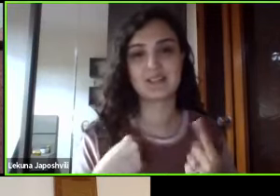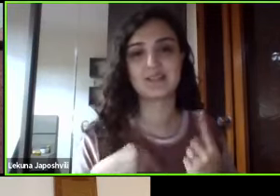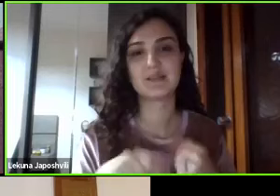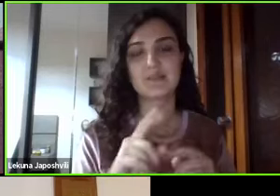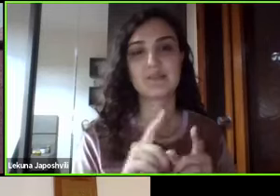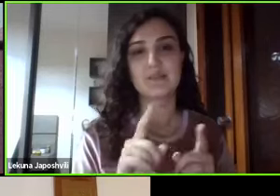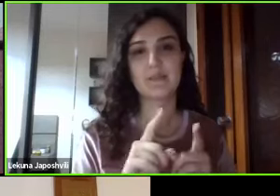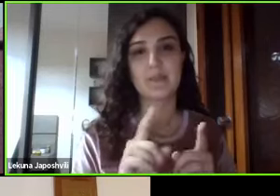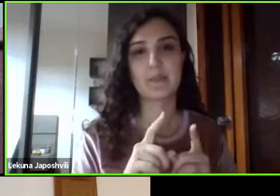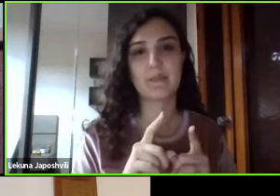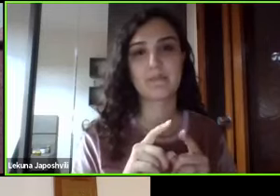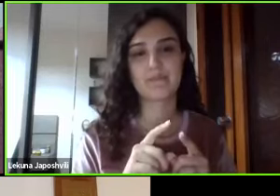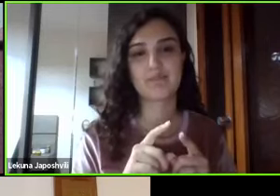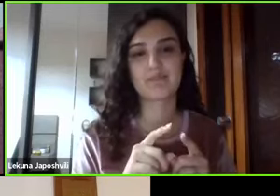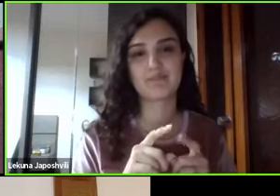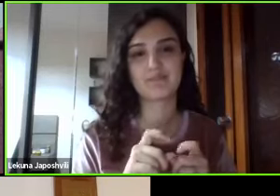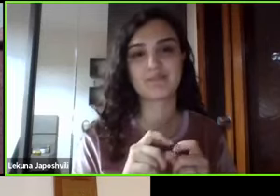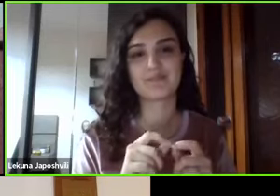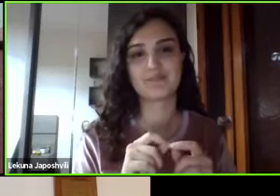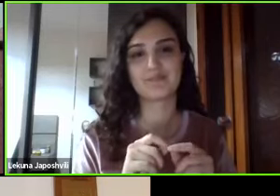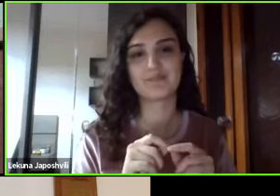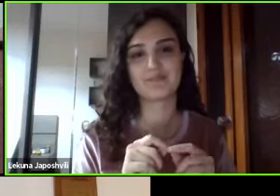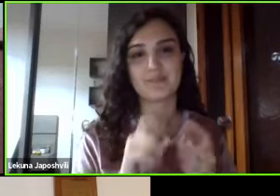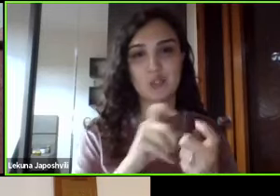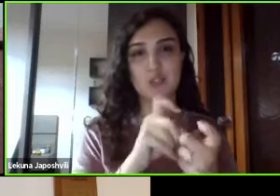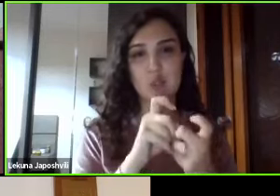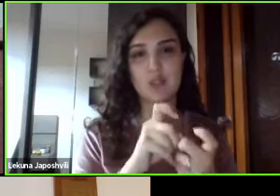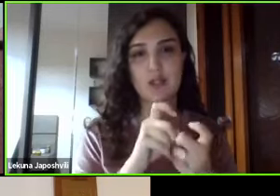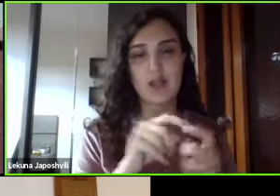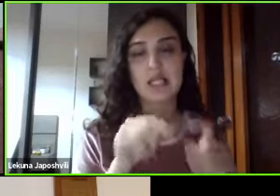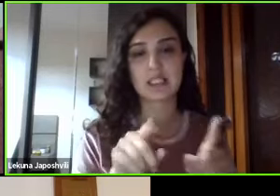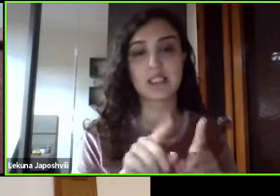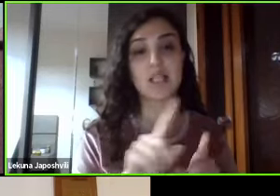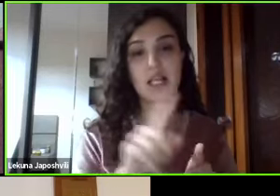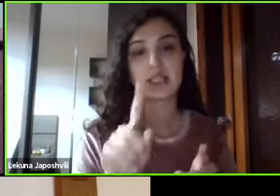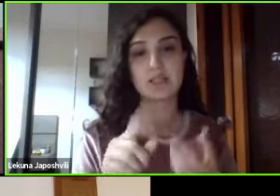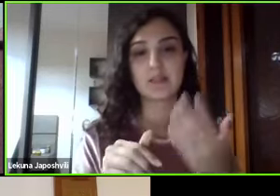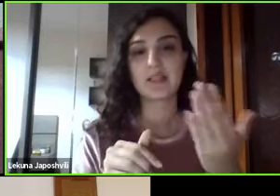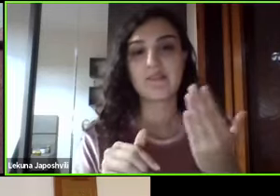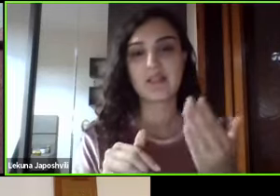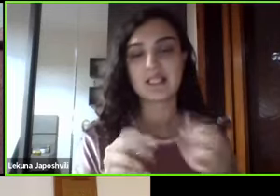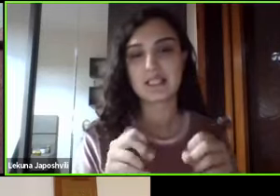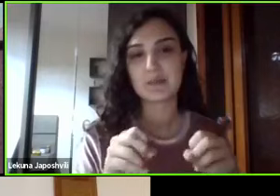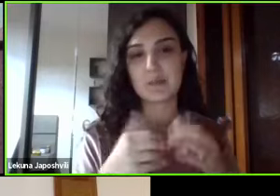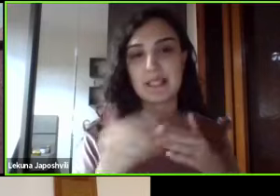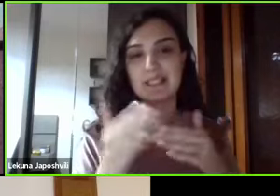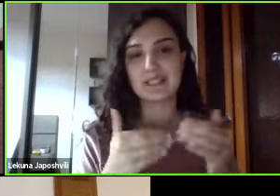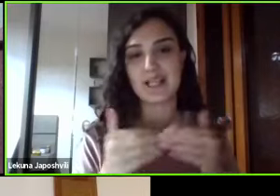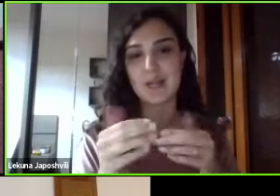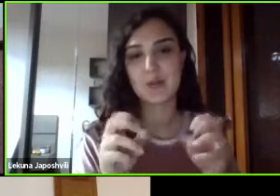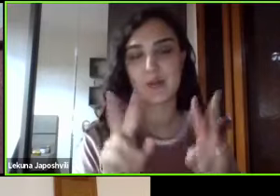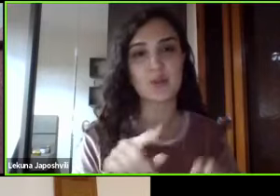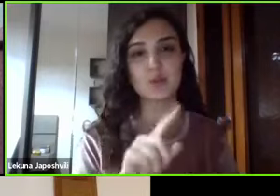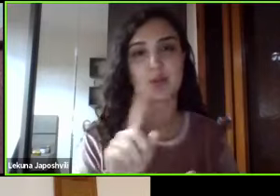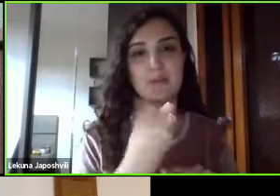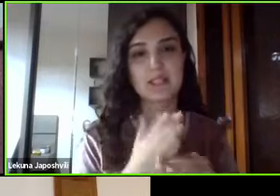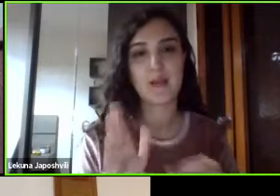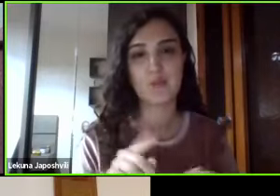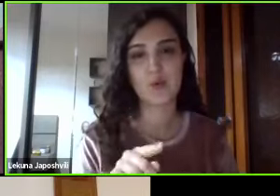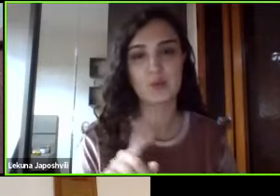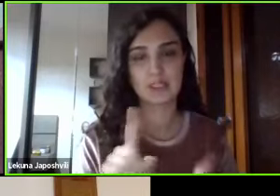ესეთი მითებთან ბრძოლა. თქვენი სპეციალობის მხრივ თუ გამოყოფთ